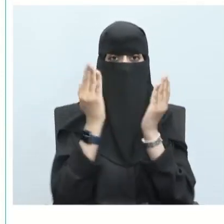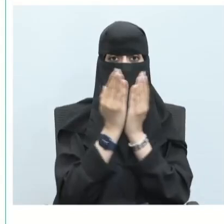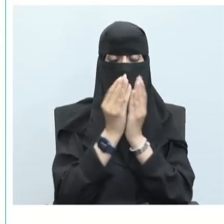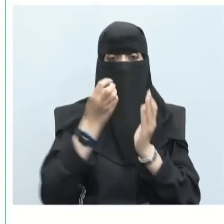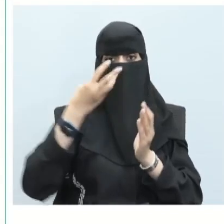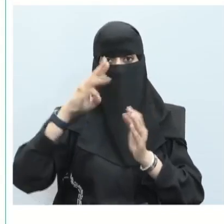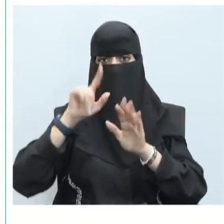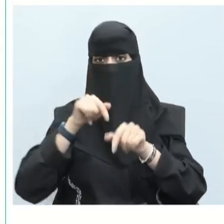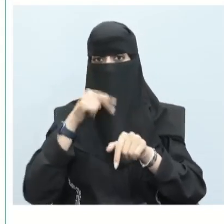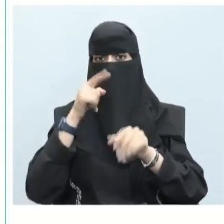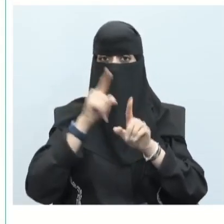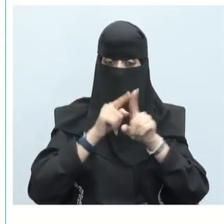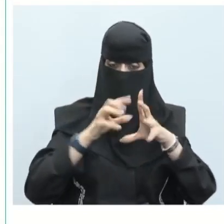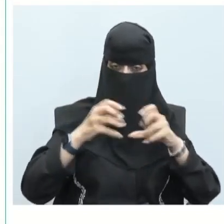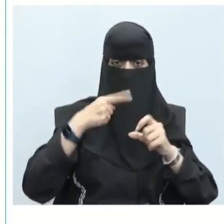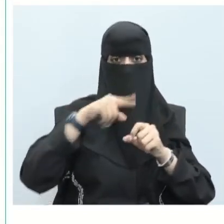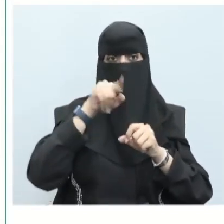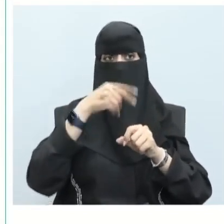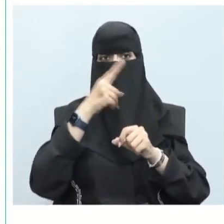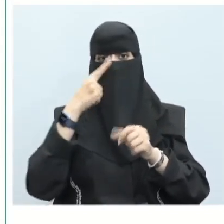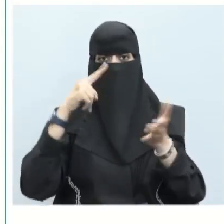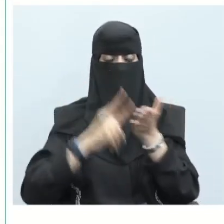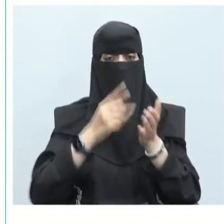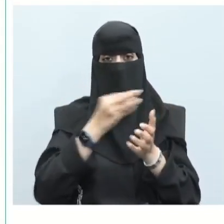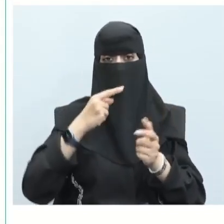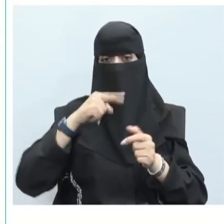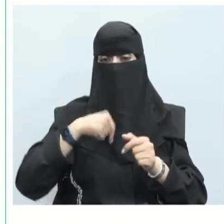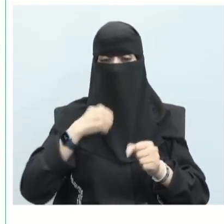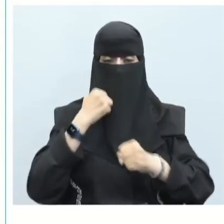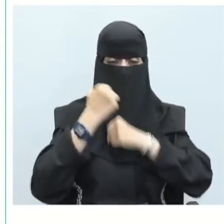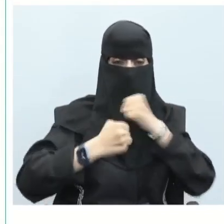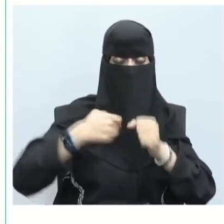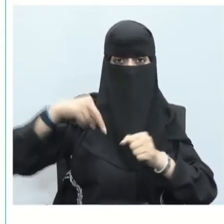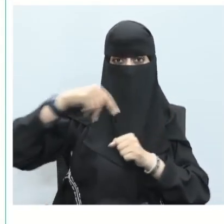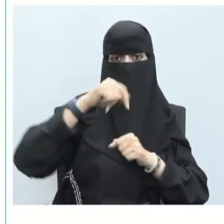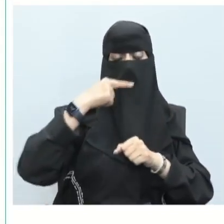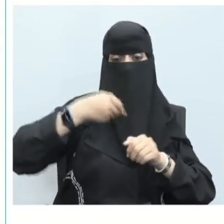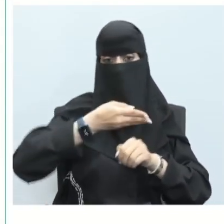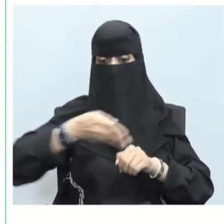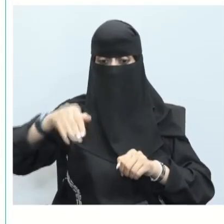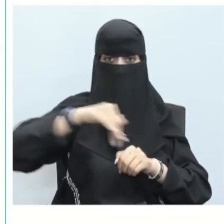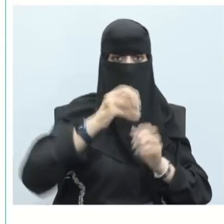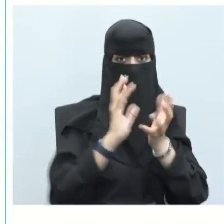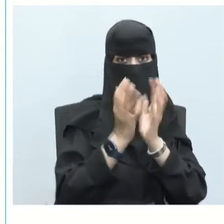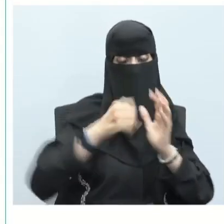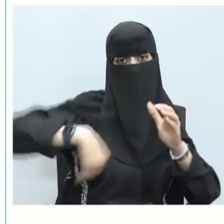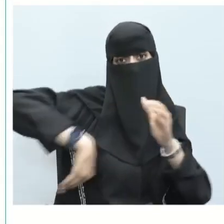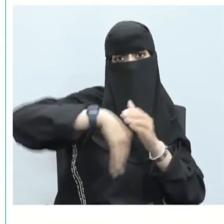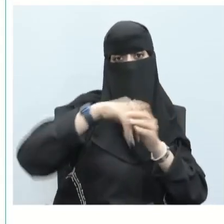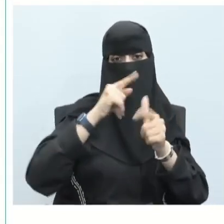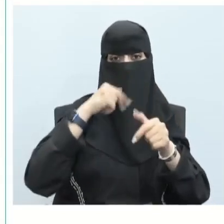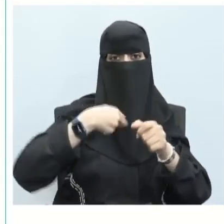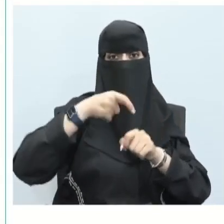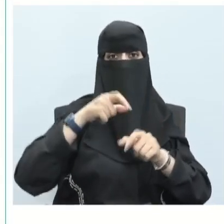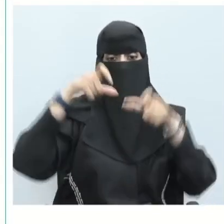ابني لا يمكنه الركض او تمرير الكره بصوره جيده ولا ركلها بقوه لاحراز